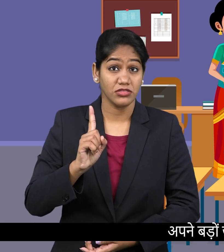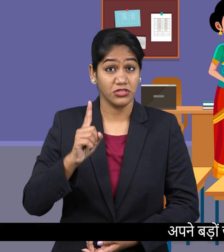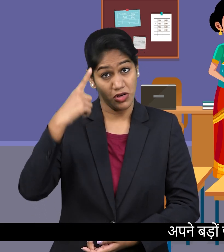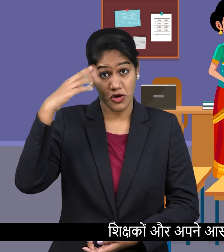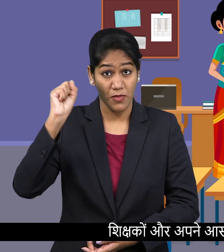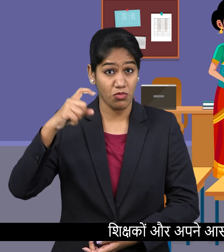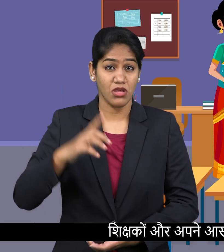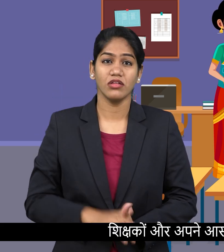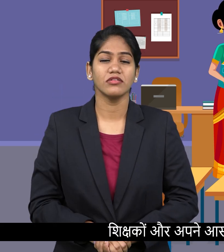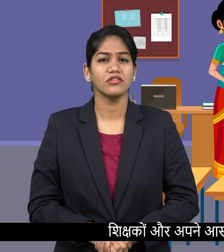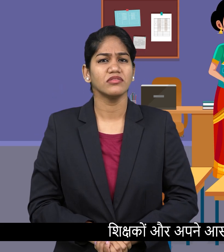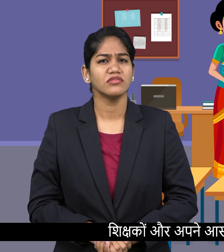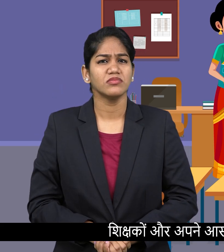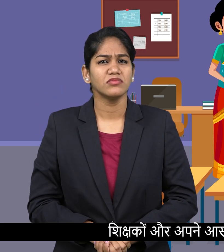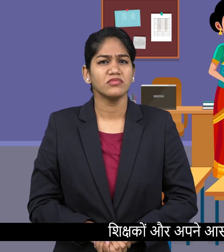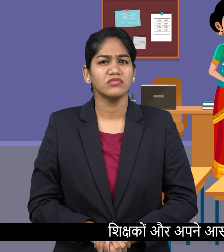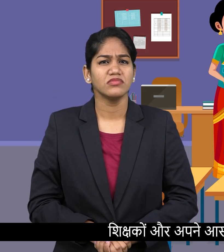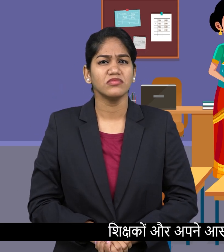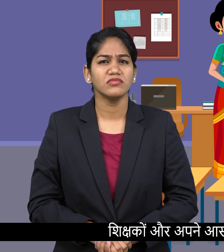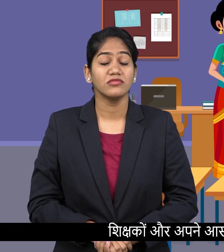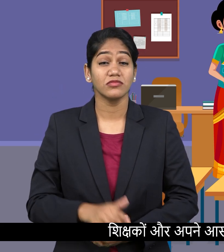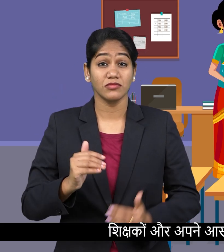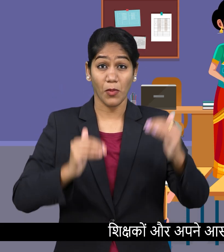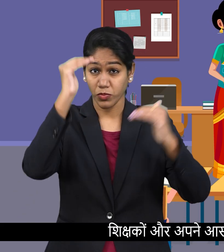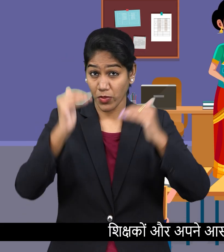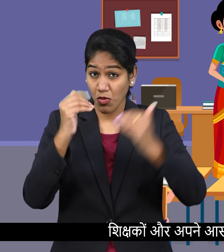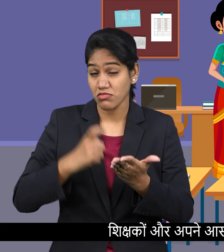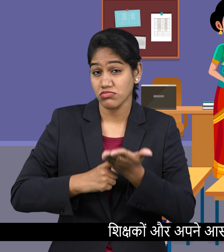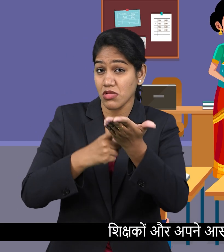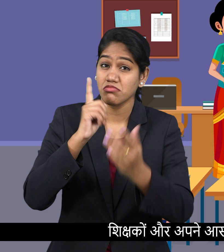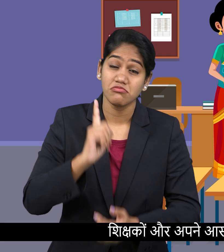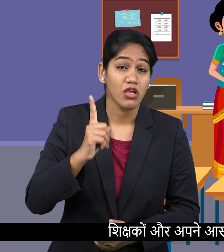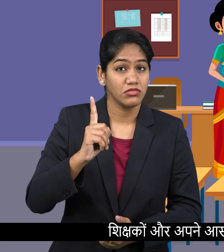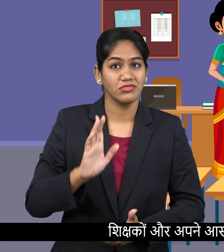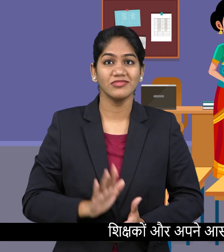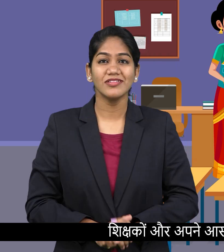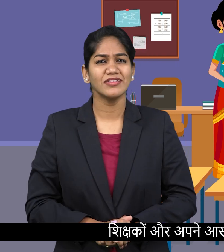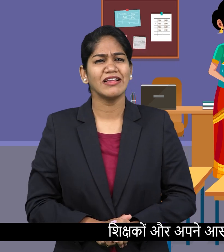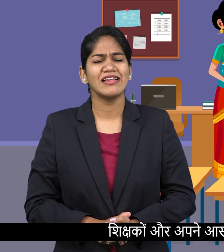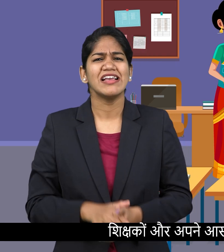माता पिता, शिक्षकों और अपने आसपास के सभी लोगों का सम्मान करना।